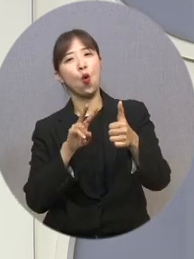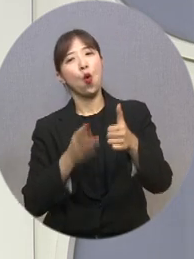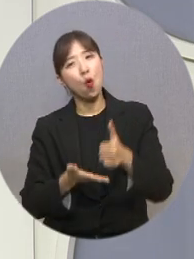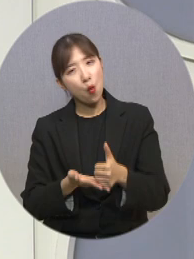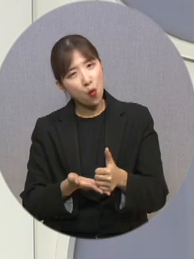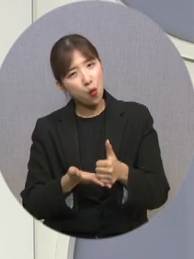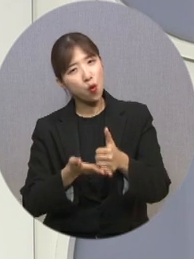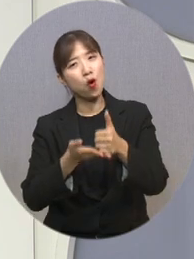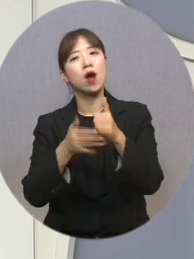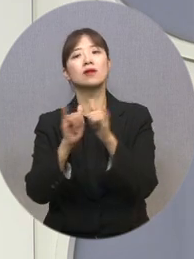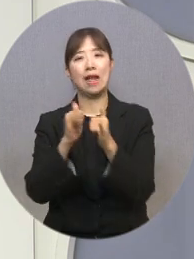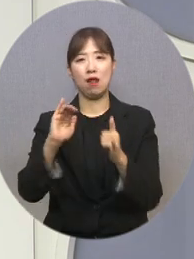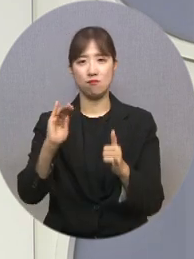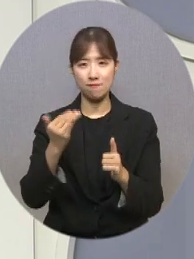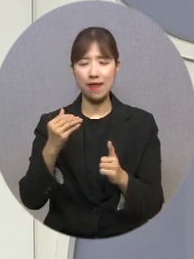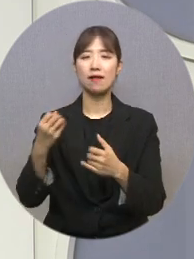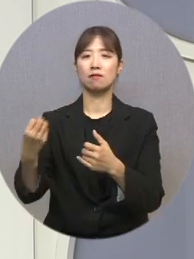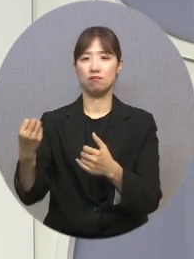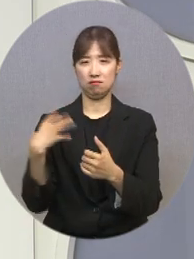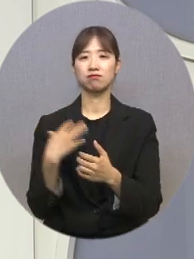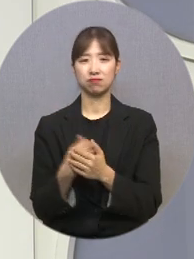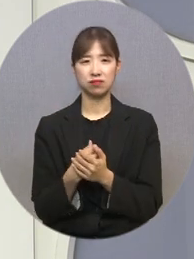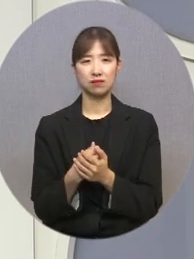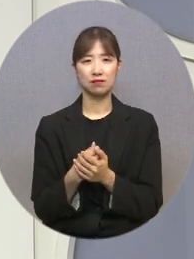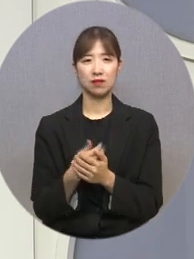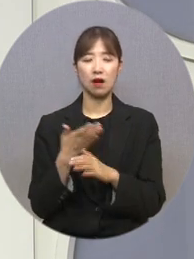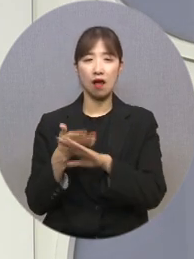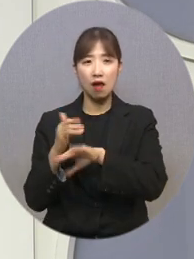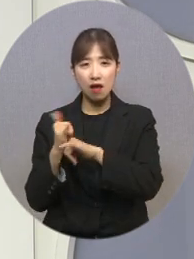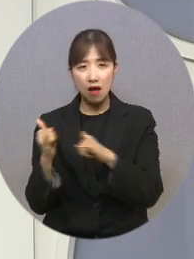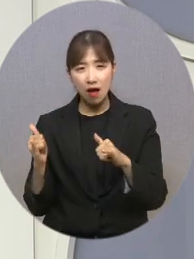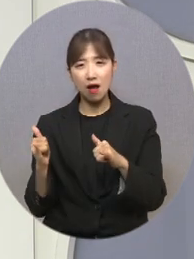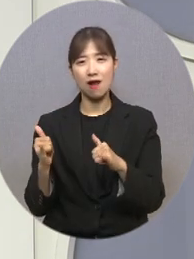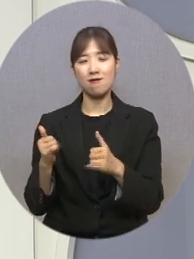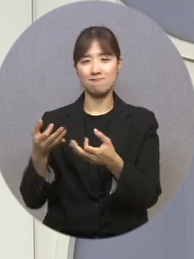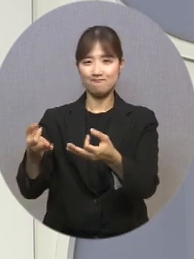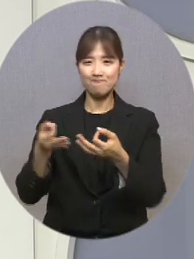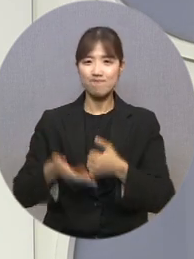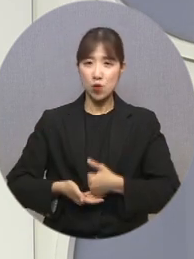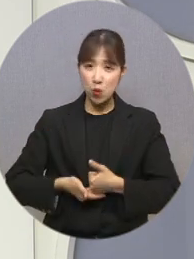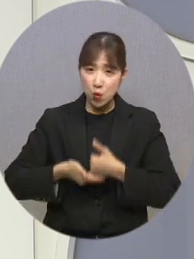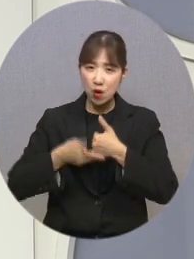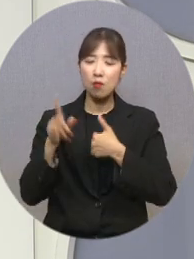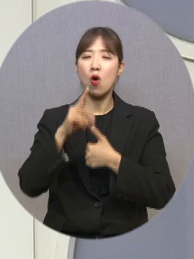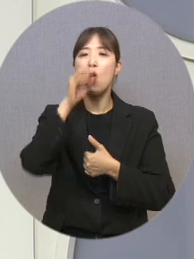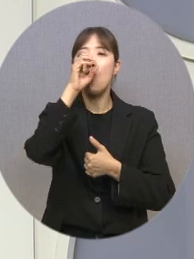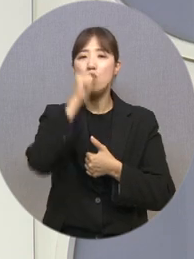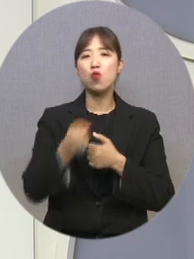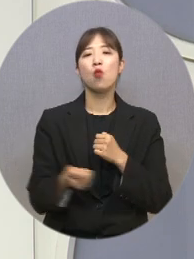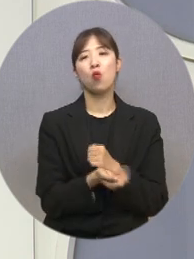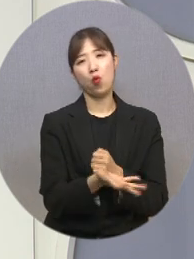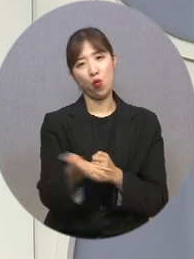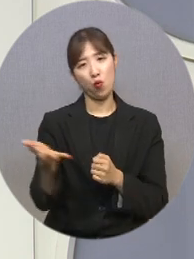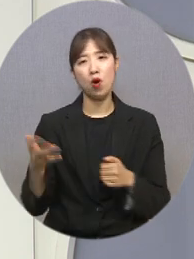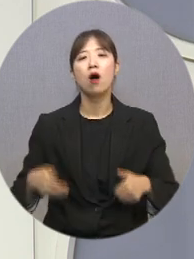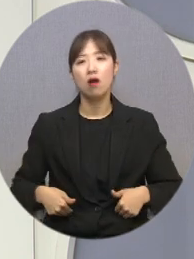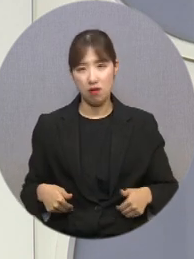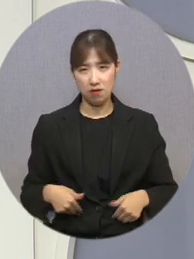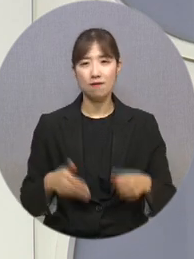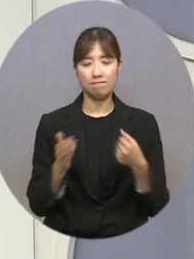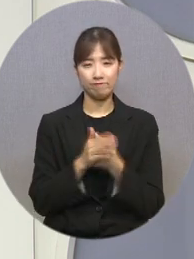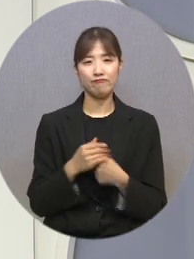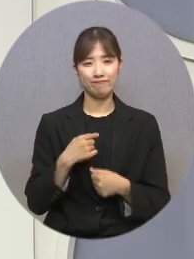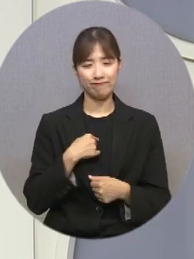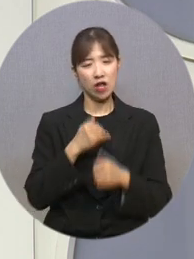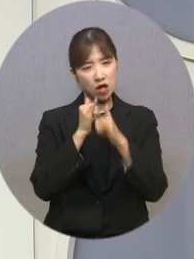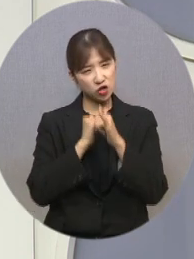사람이 되라 이렇게 말씀하셨습니다. 남들이 우러러보려면 남한테 좋은 영향력을 미쳐야 되겠죠. 그러기 위해서는 제가 유능한 사람이